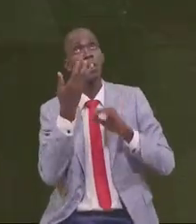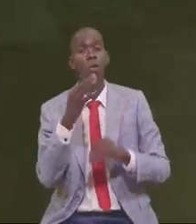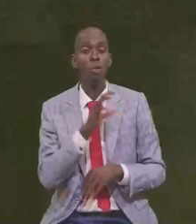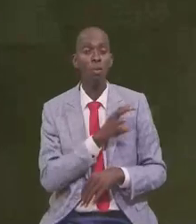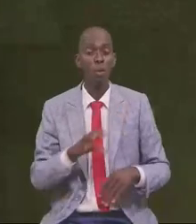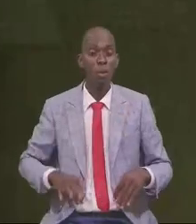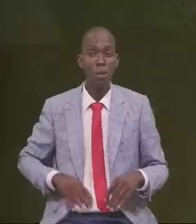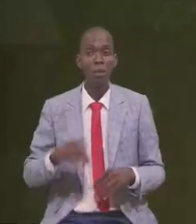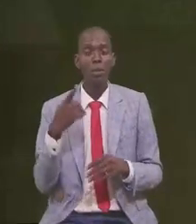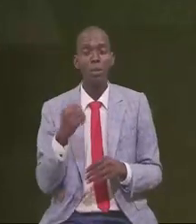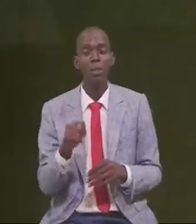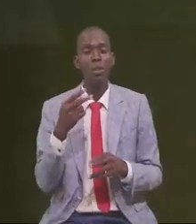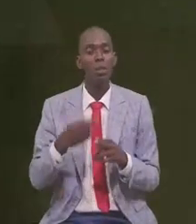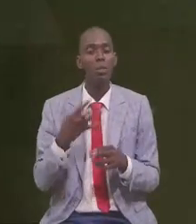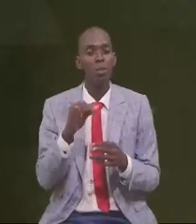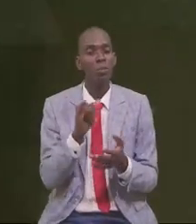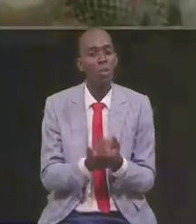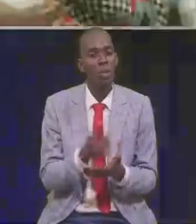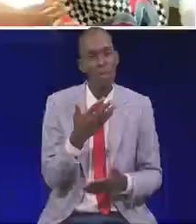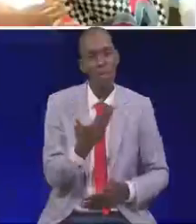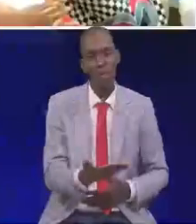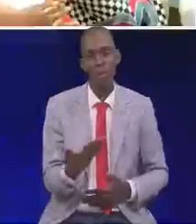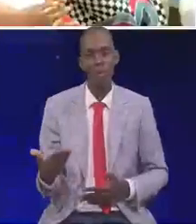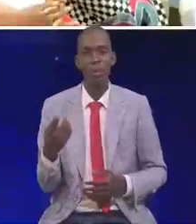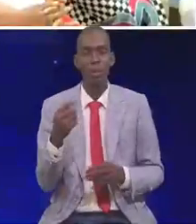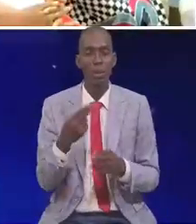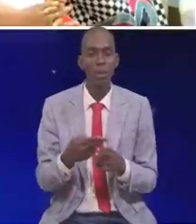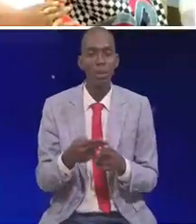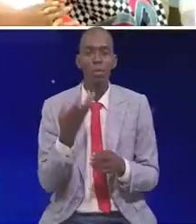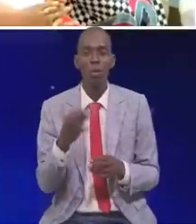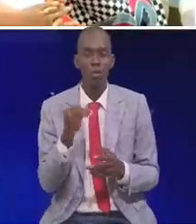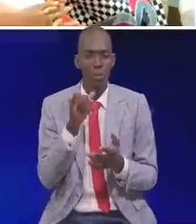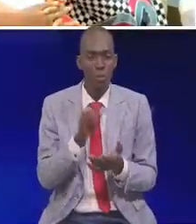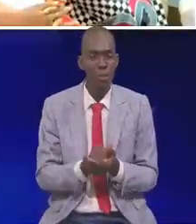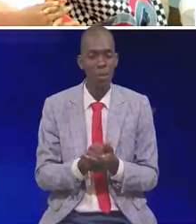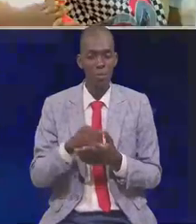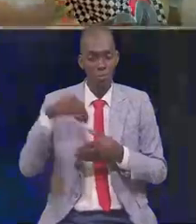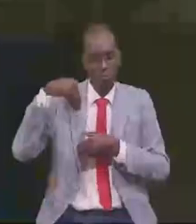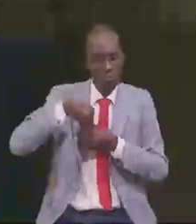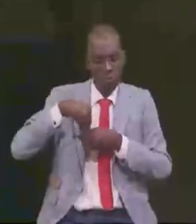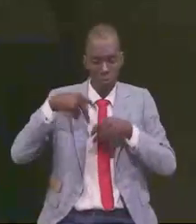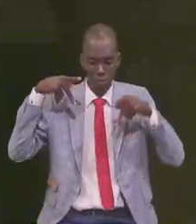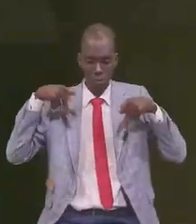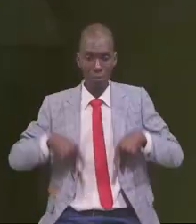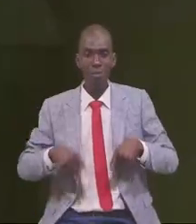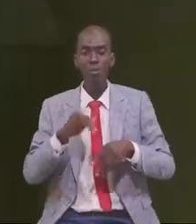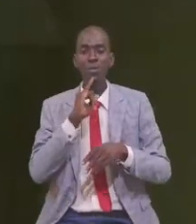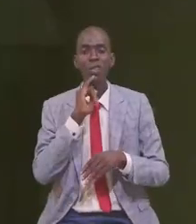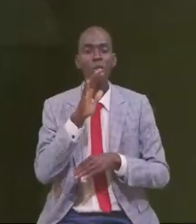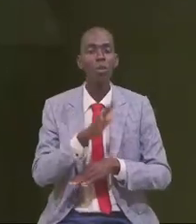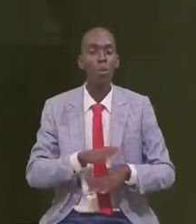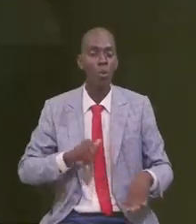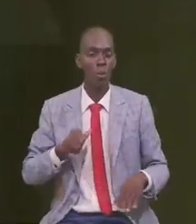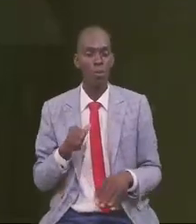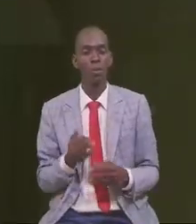de cette chose, le nom de cette personnalité intérieure est appelé le désir. Et